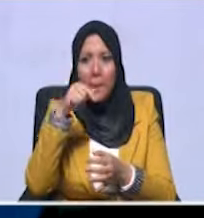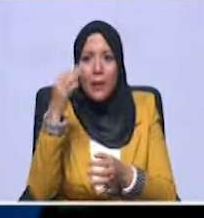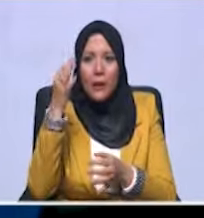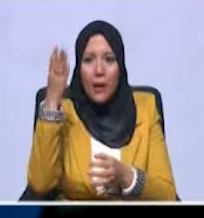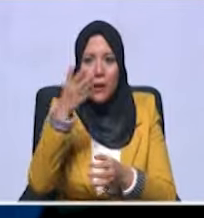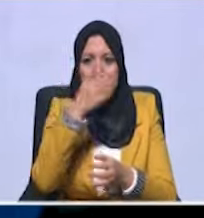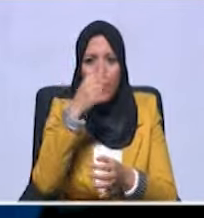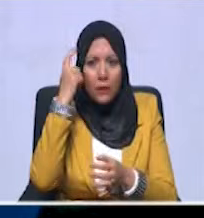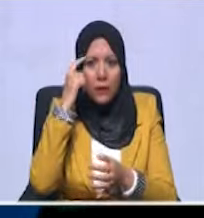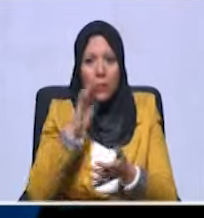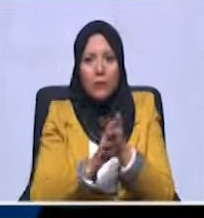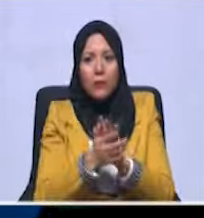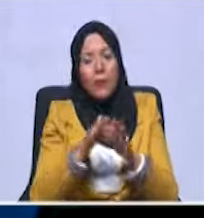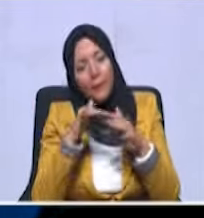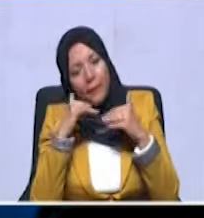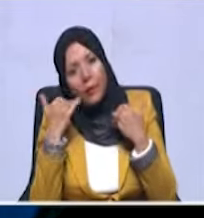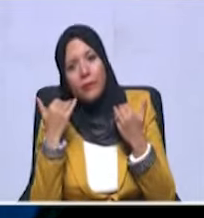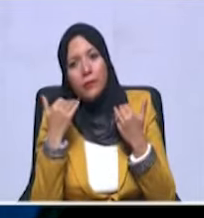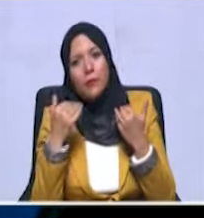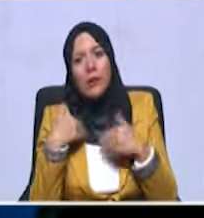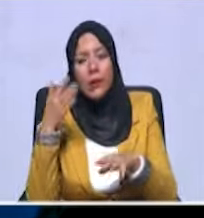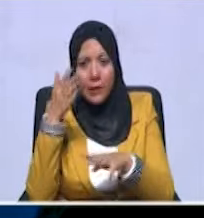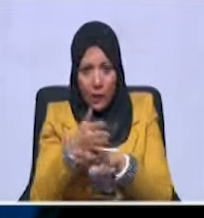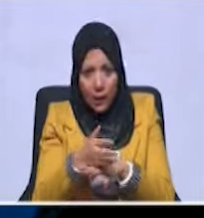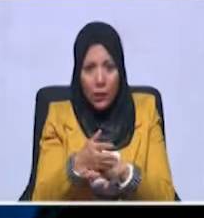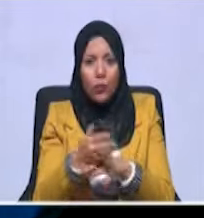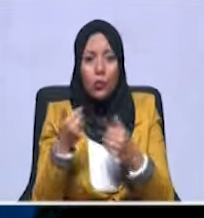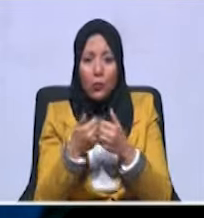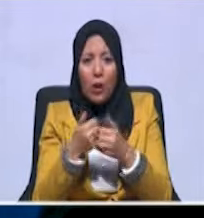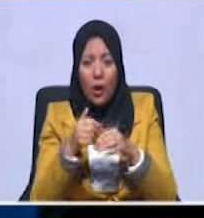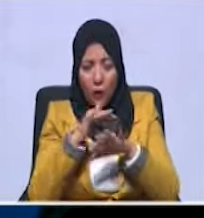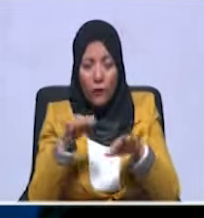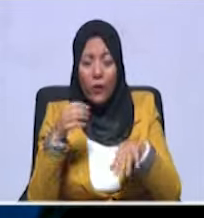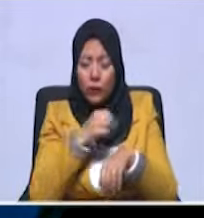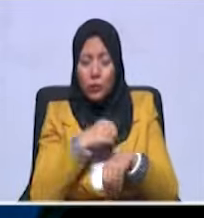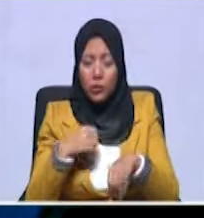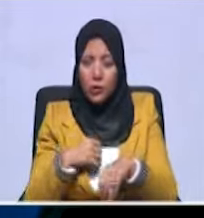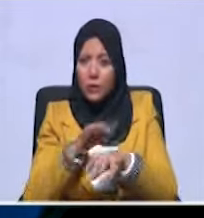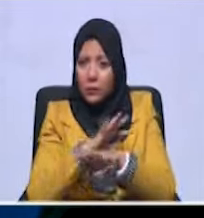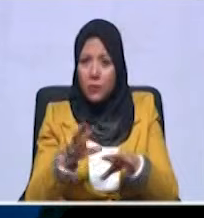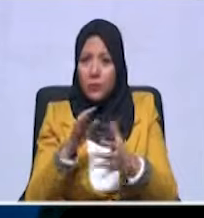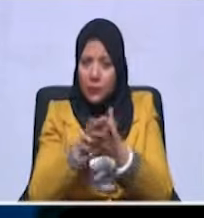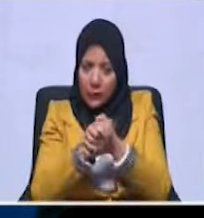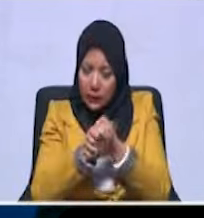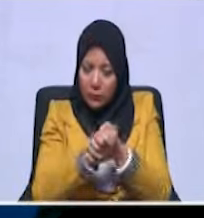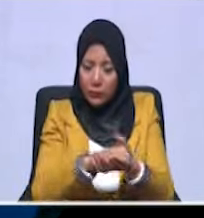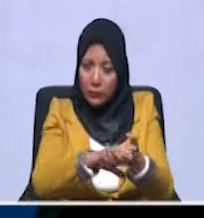بقى يعني انا كنت معاه في الأوضة في العناية ومسكت ايده